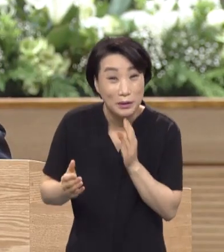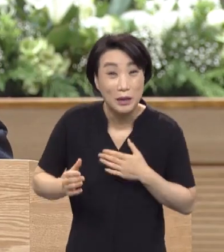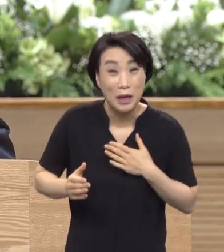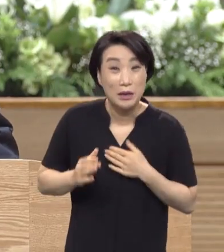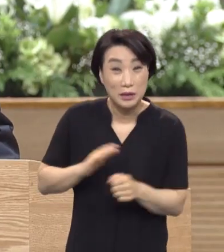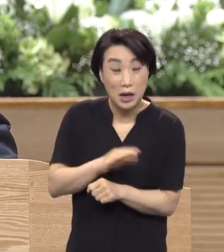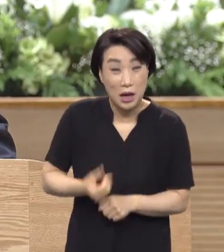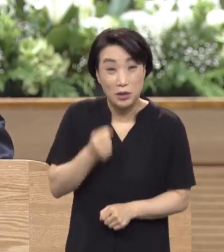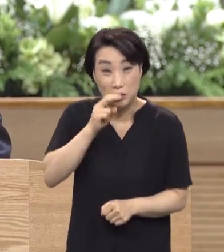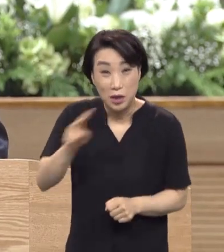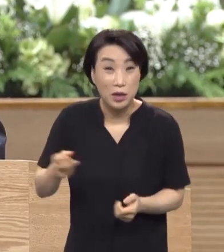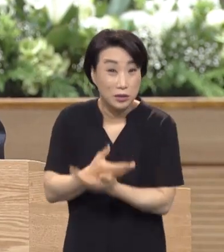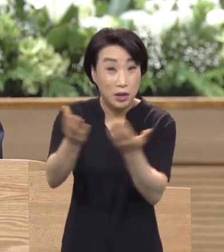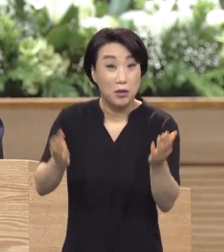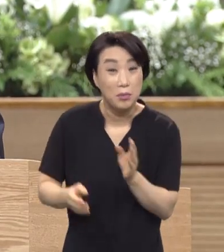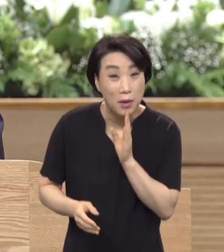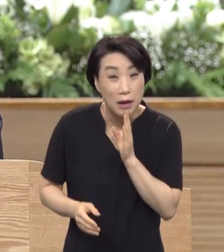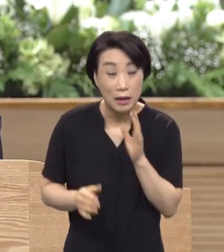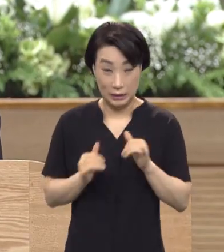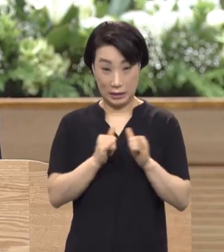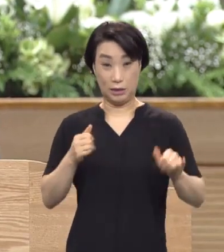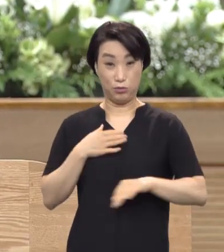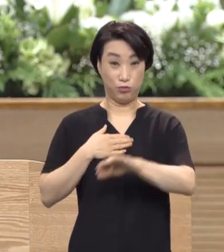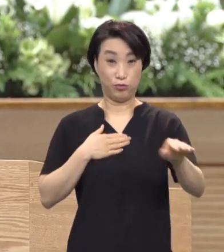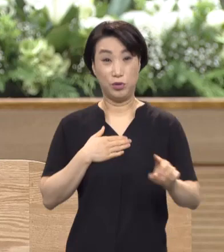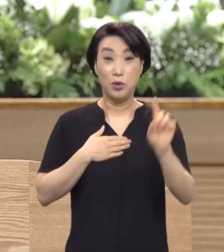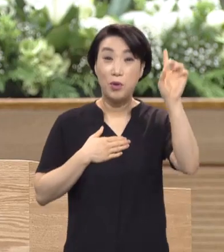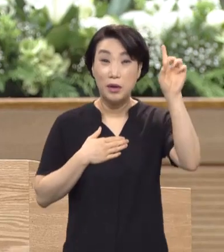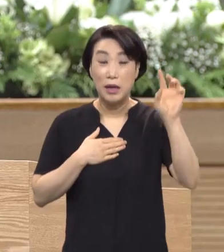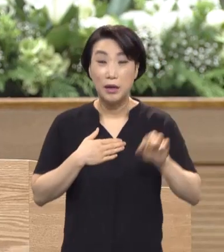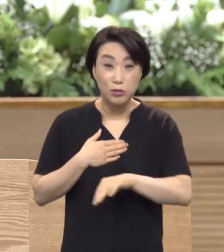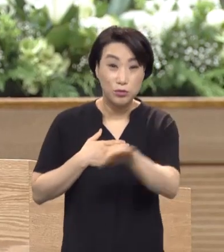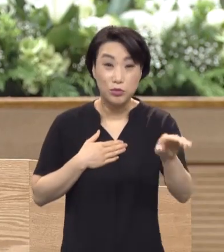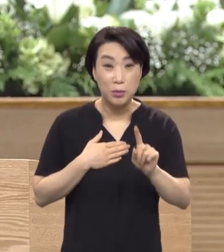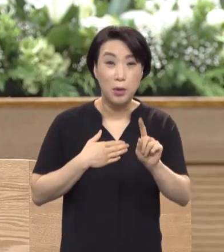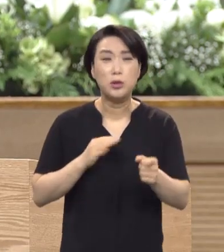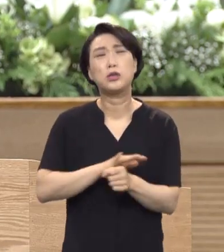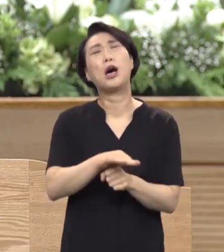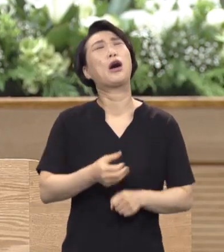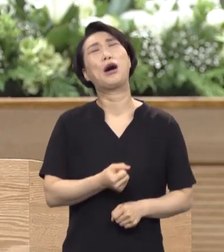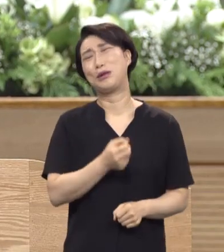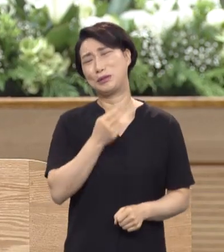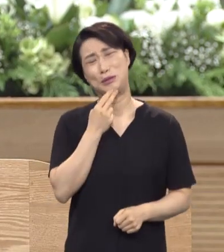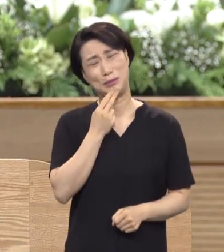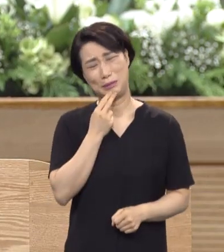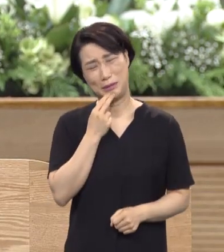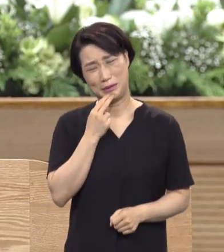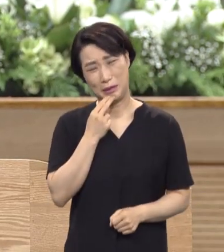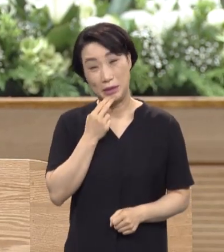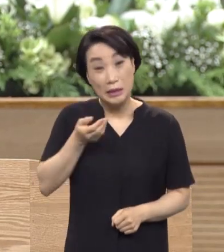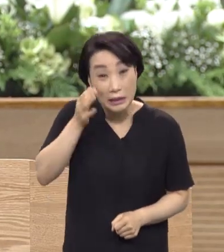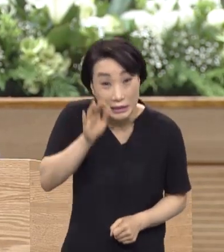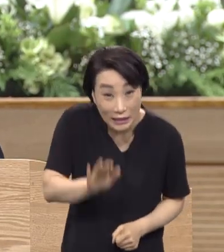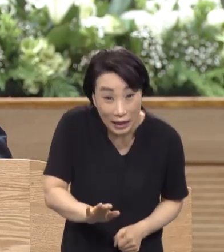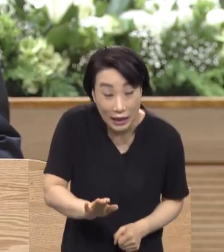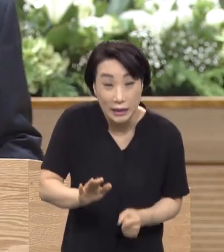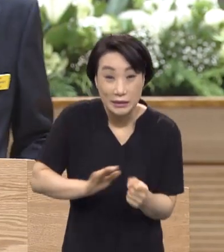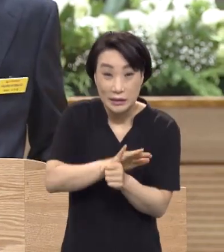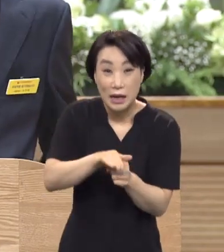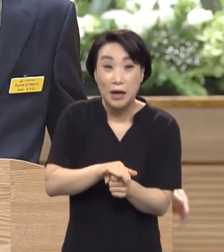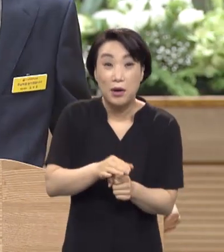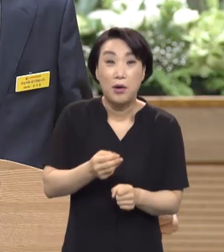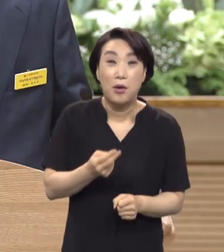있어야. 우리 인간은 원래부터 사랑이 없다. 근데